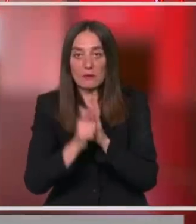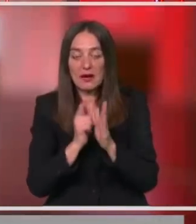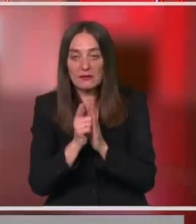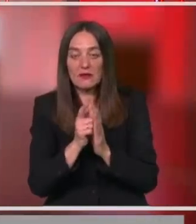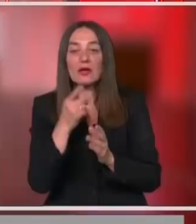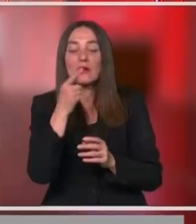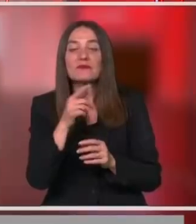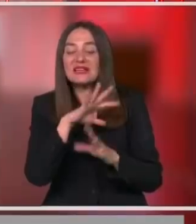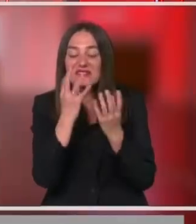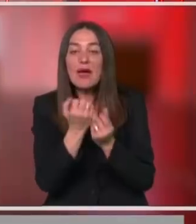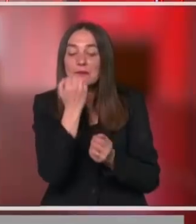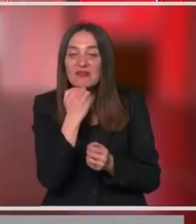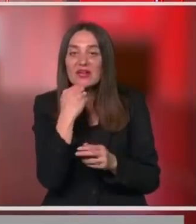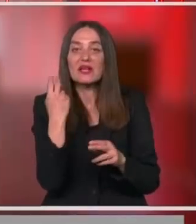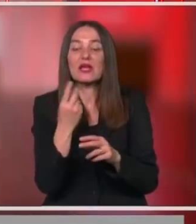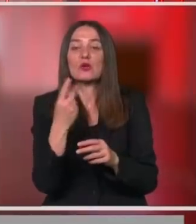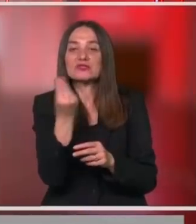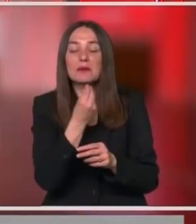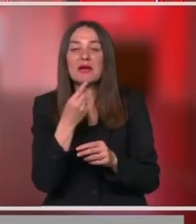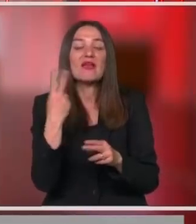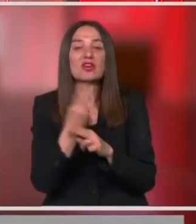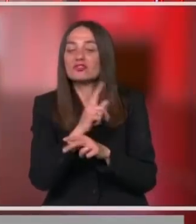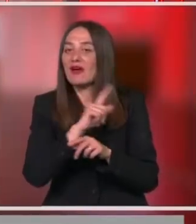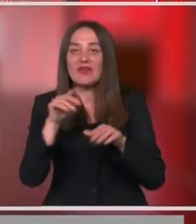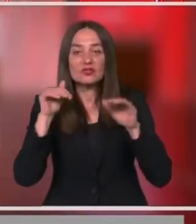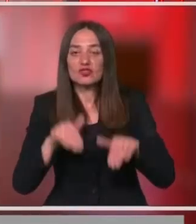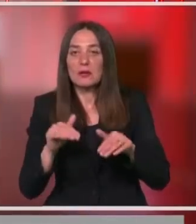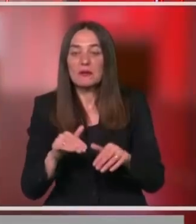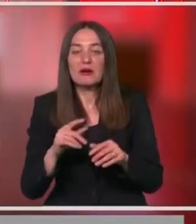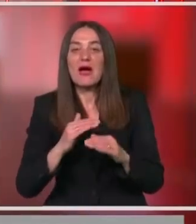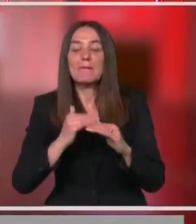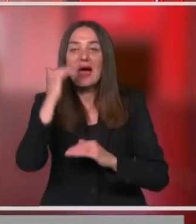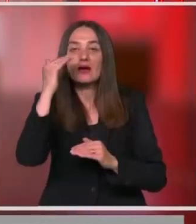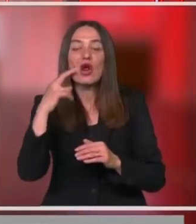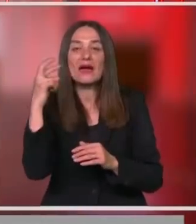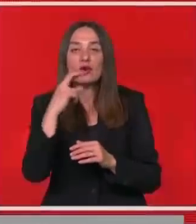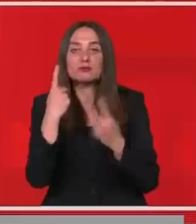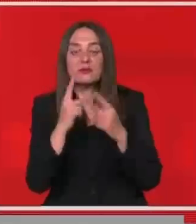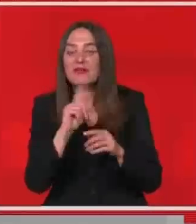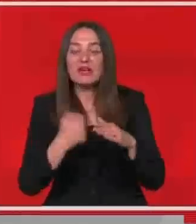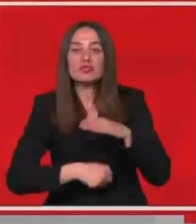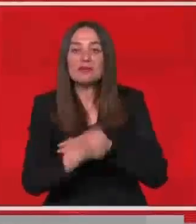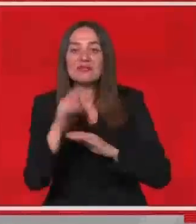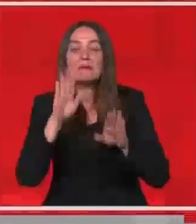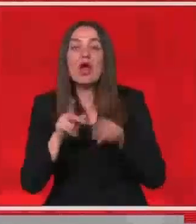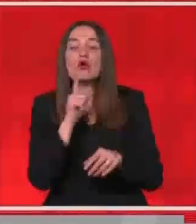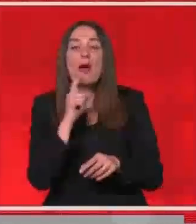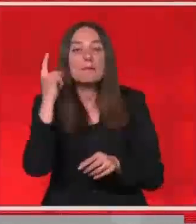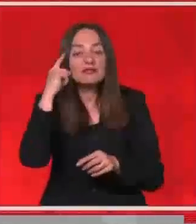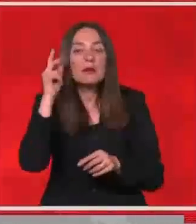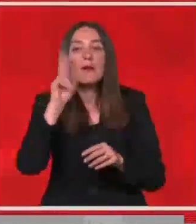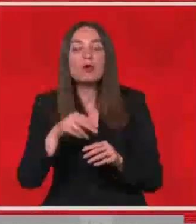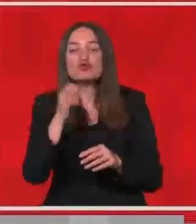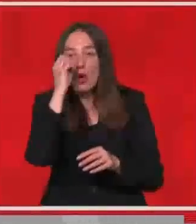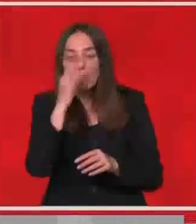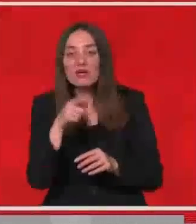sve privrednike u Srbiji. Dakle, država se neće igrati sa makroekonomskom stabilnošću i nećemo izlaziti sa merama za koje smatramo da mogu da